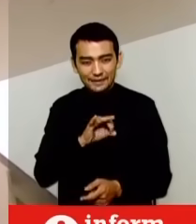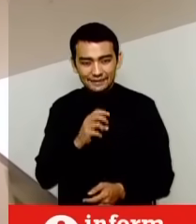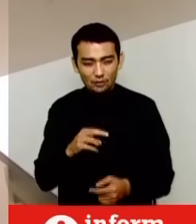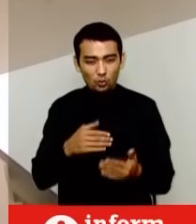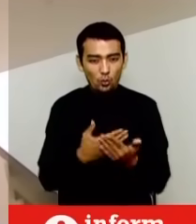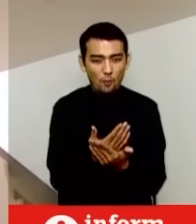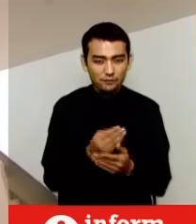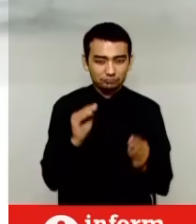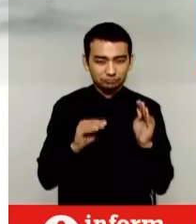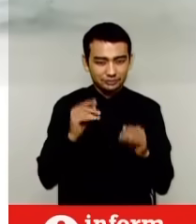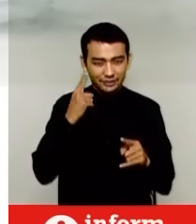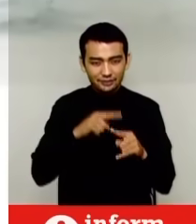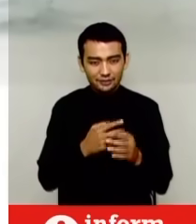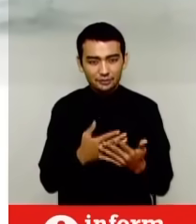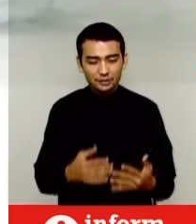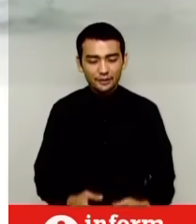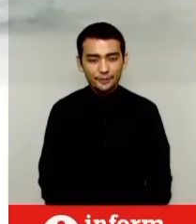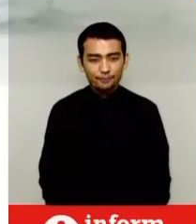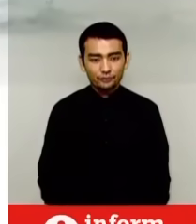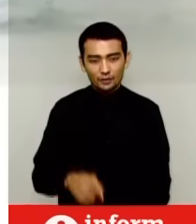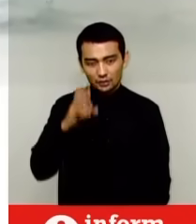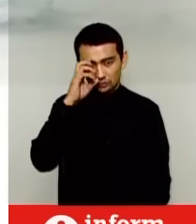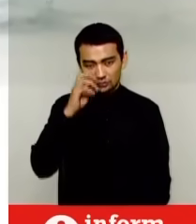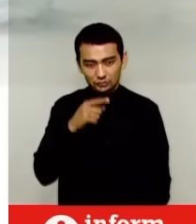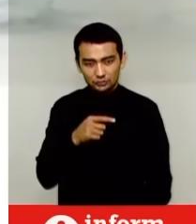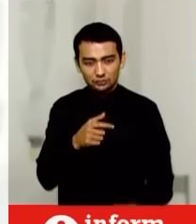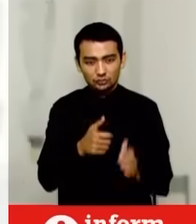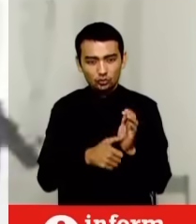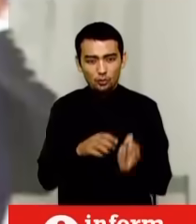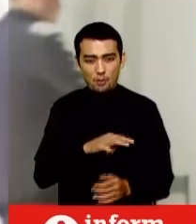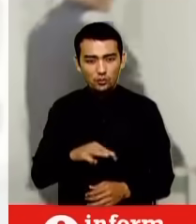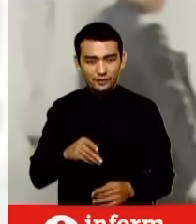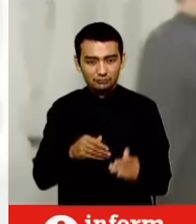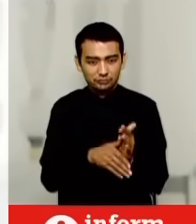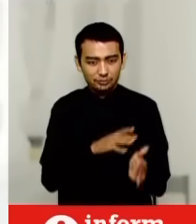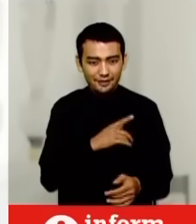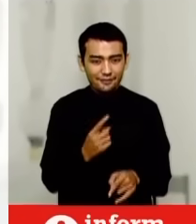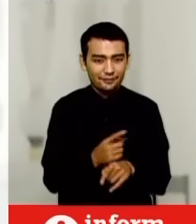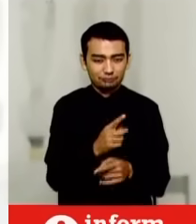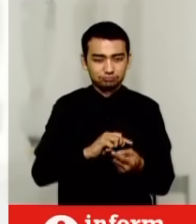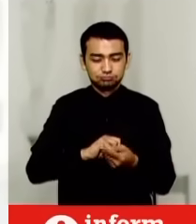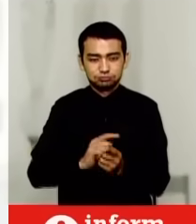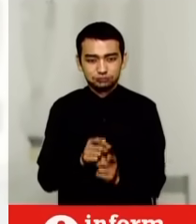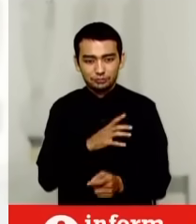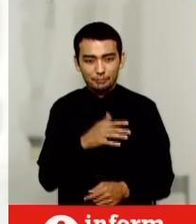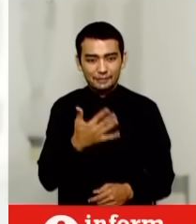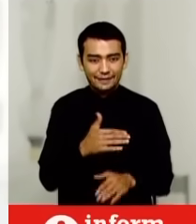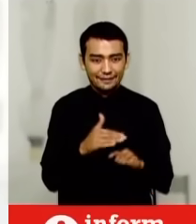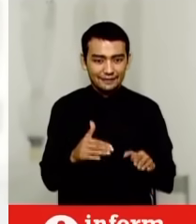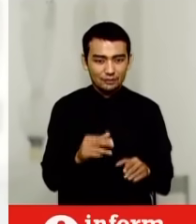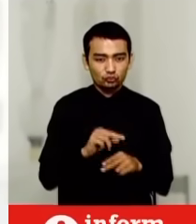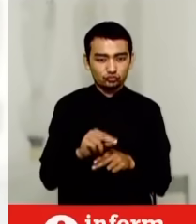жаңадан жабдықталды. Бюджеттің есебінен 610 миллион теңге көлемінде қаржы бөлінген. Бір мезетте оқу орнына 50 баланы